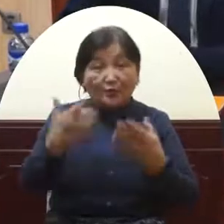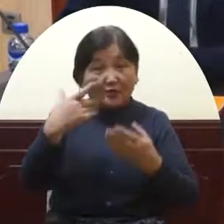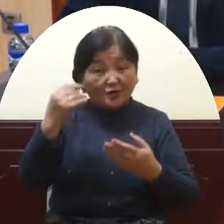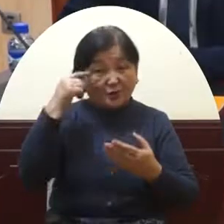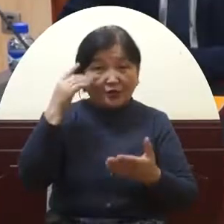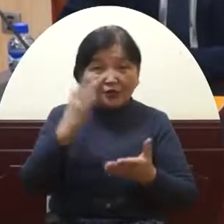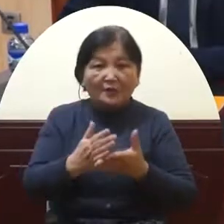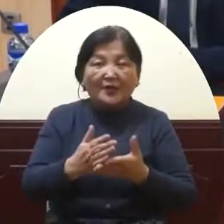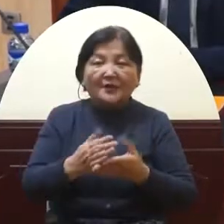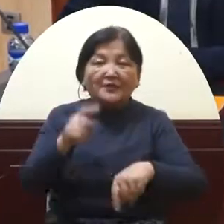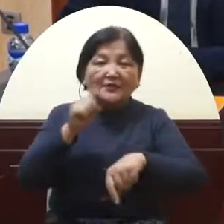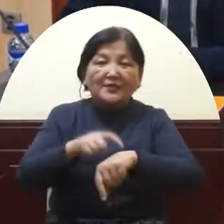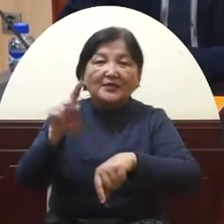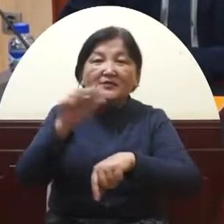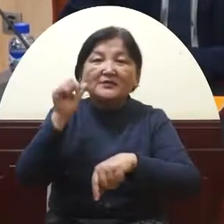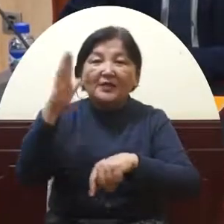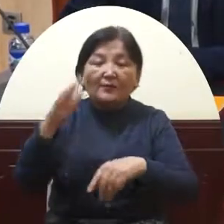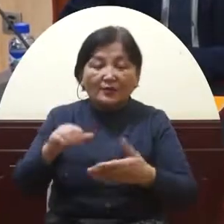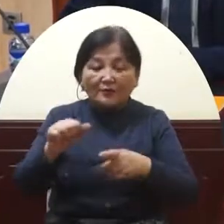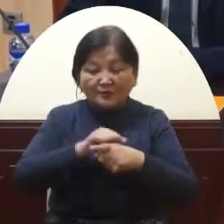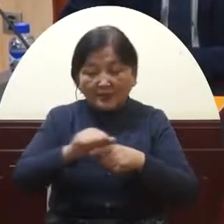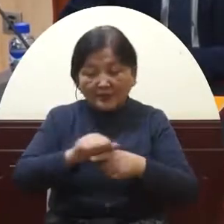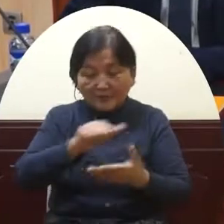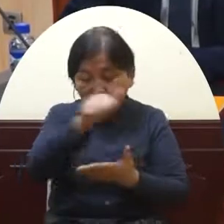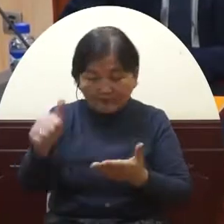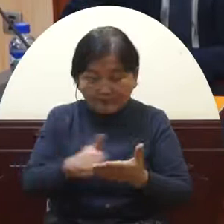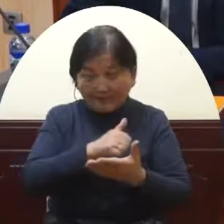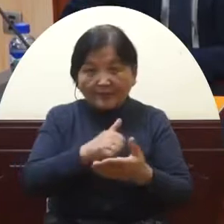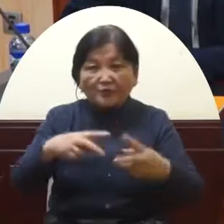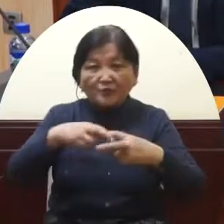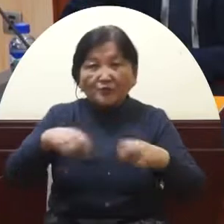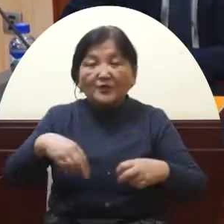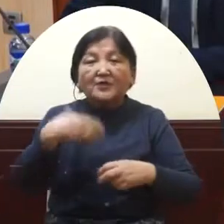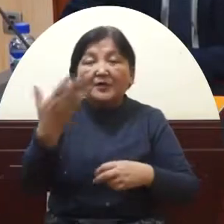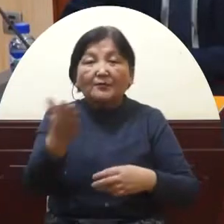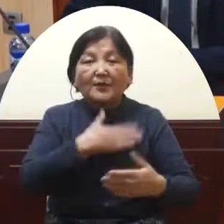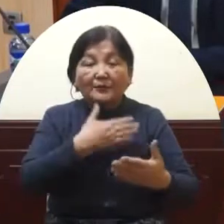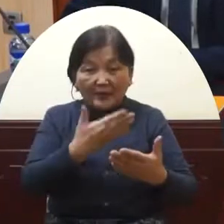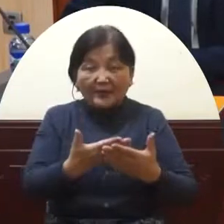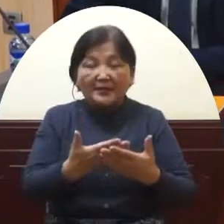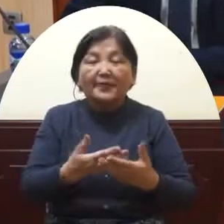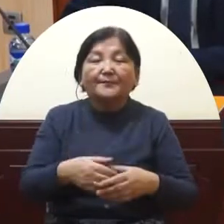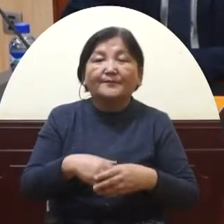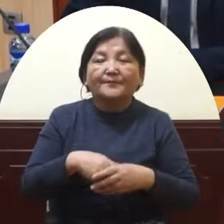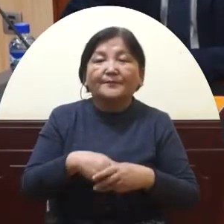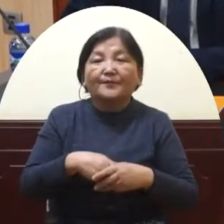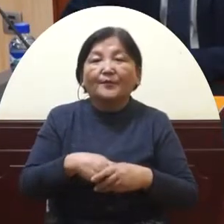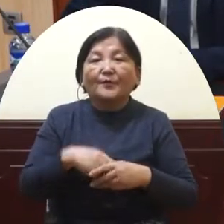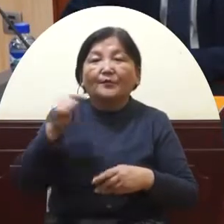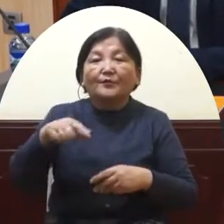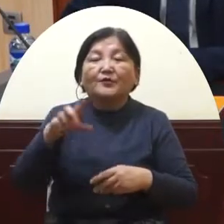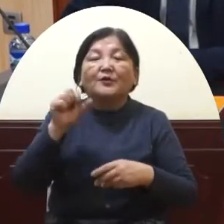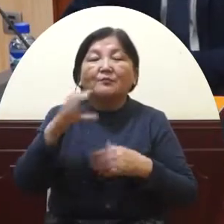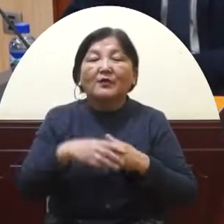бас нэгдүгээр цаг зав бас гаргаж бэлдсэн төчөөд орж юм шиг судлаач хүмүүст танд бас баярлаж байгаа өөрийн нийлхий. Өнөөдрийн бас